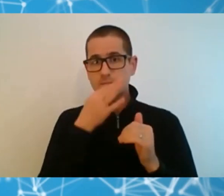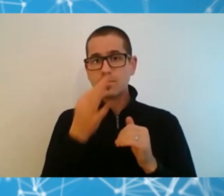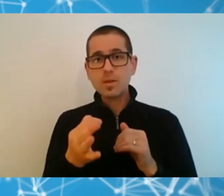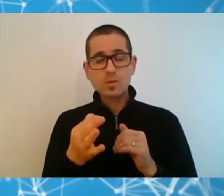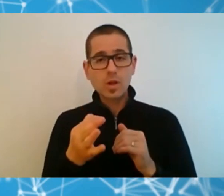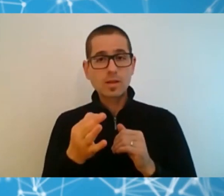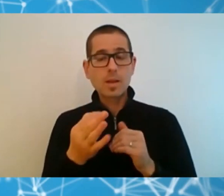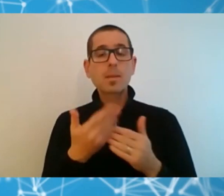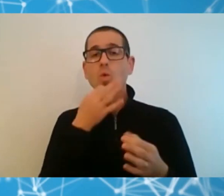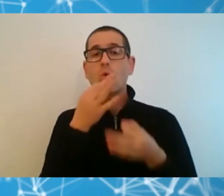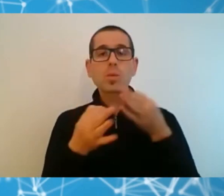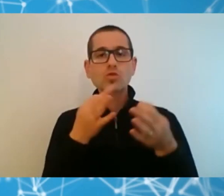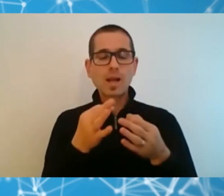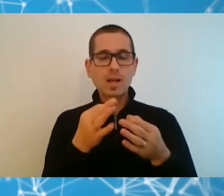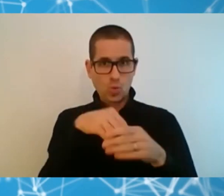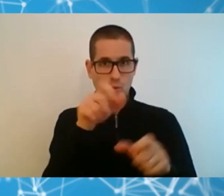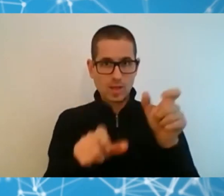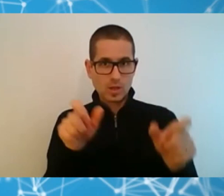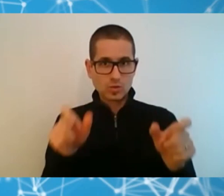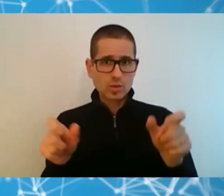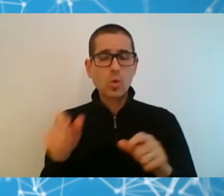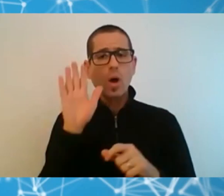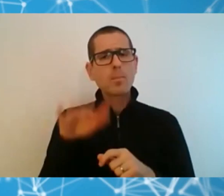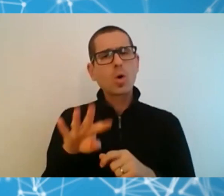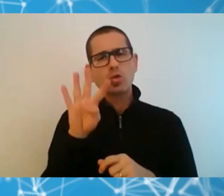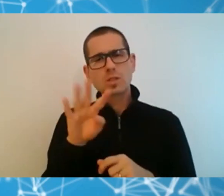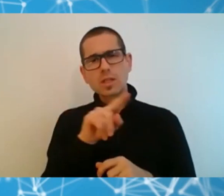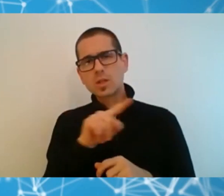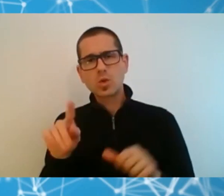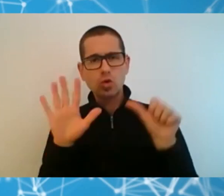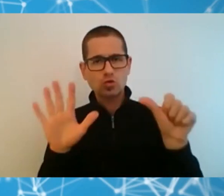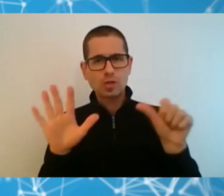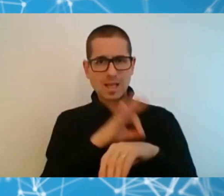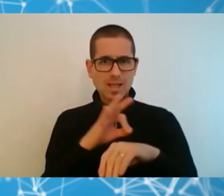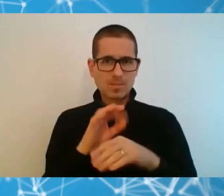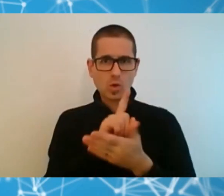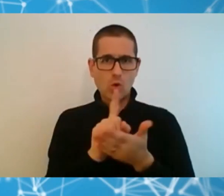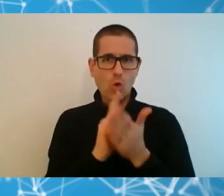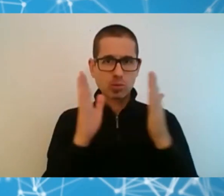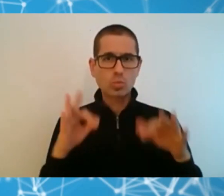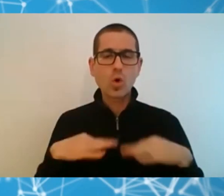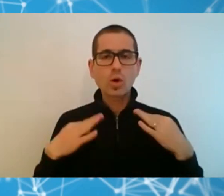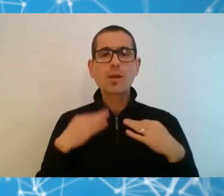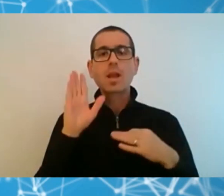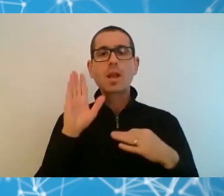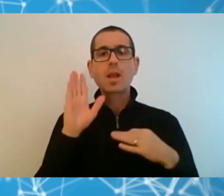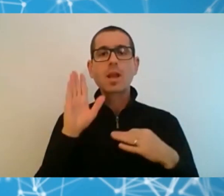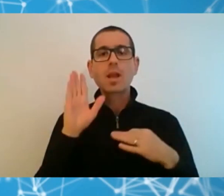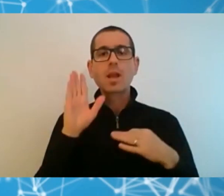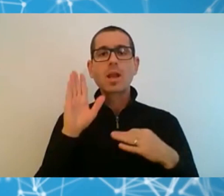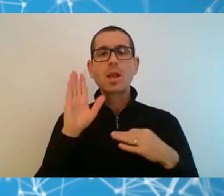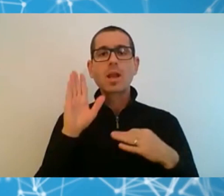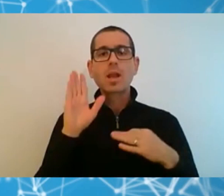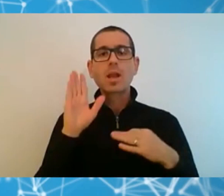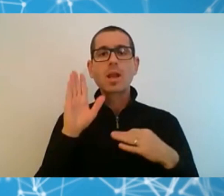udeležencev. Po 4 do 6 tedenskem obdobju okrevanja po operaciji se osebi namesti še